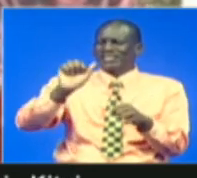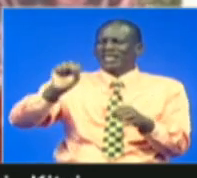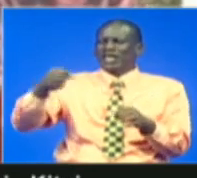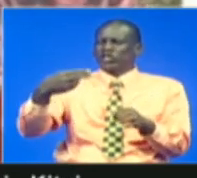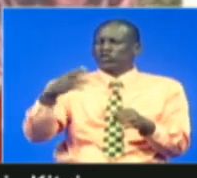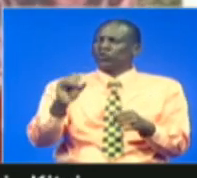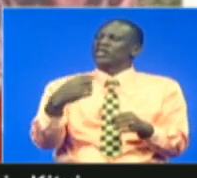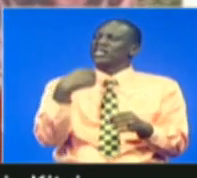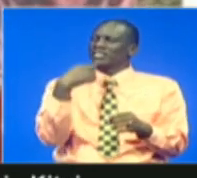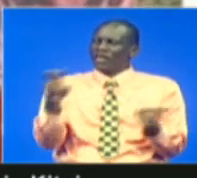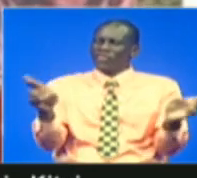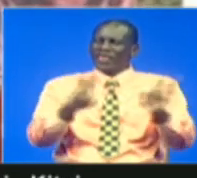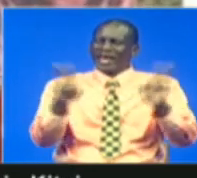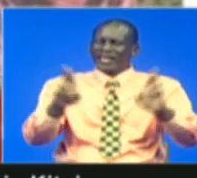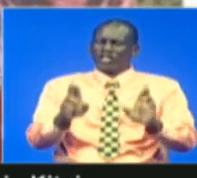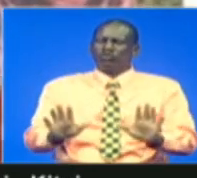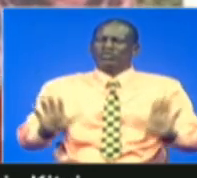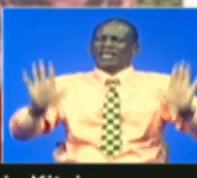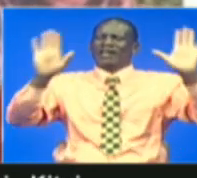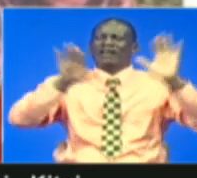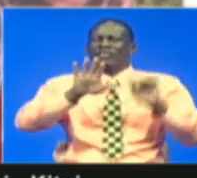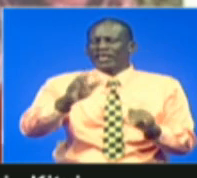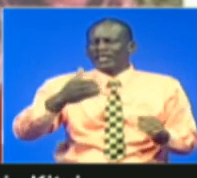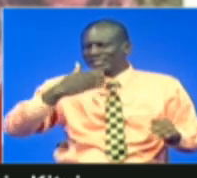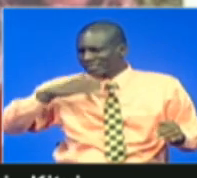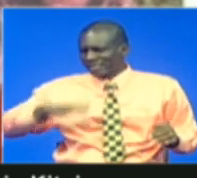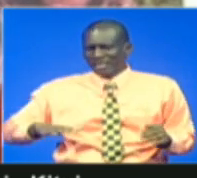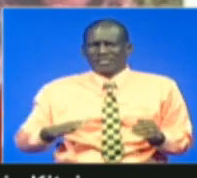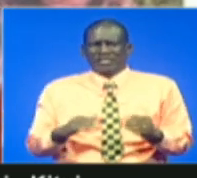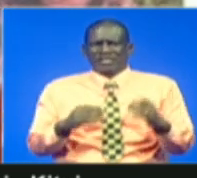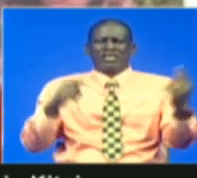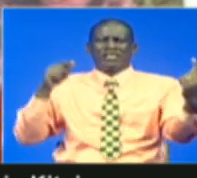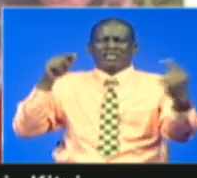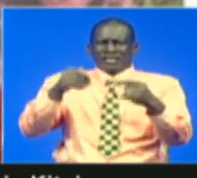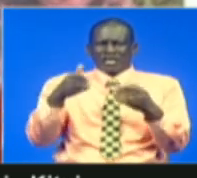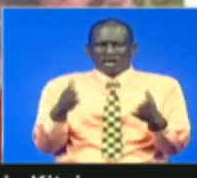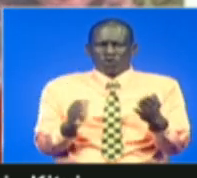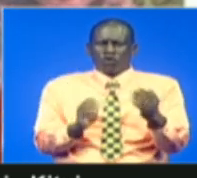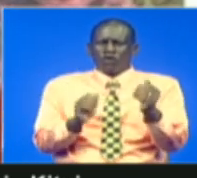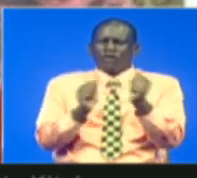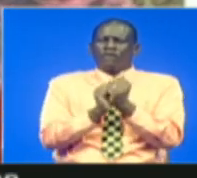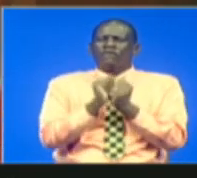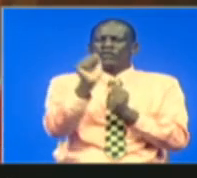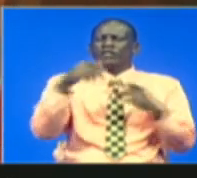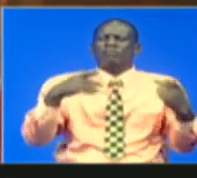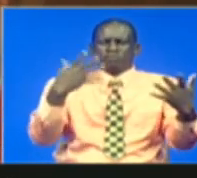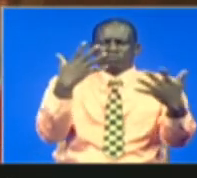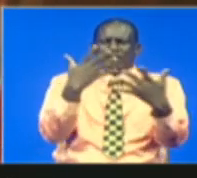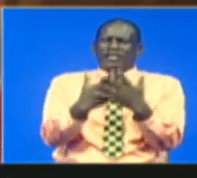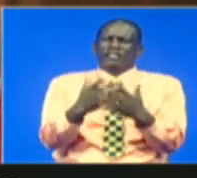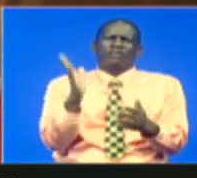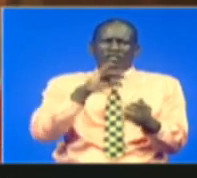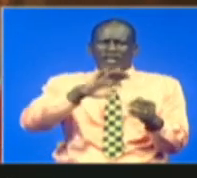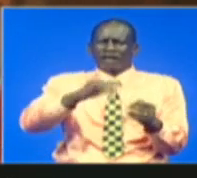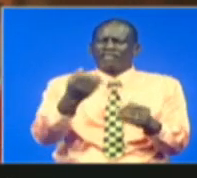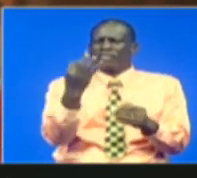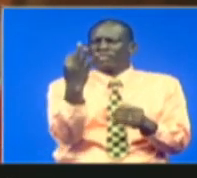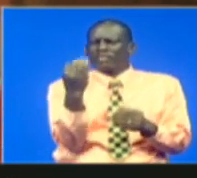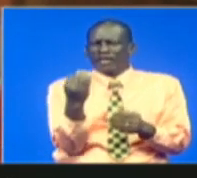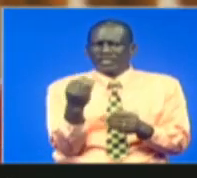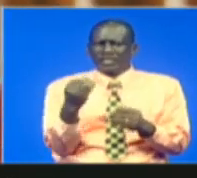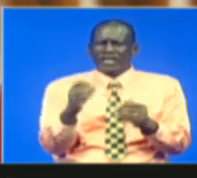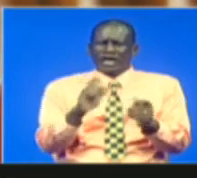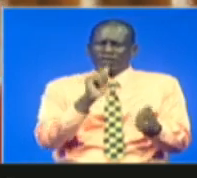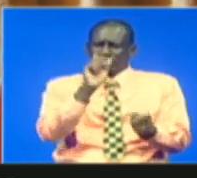kwamba wako tayari kuwasalimisha watoto wao. Kufikia sasa zaidi ya watu 15 wamekamatwa na wengine 30